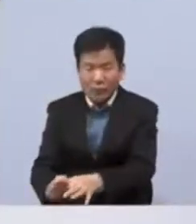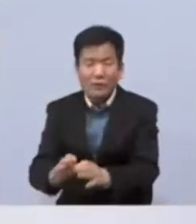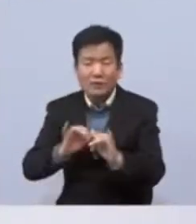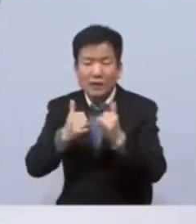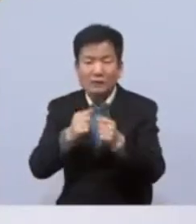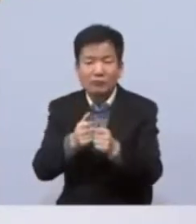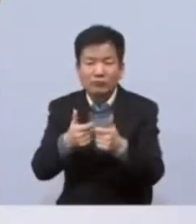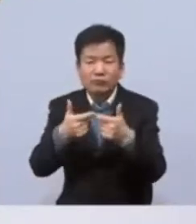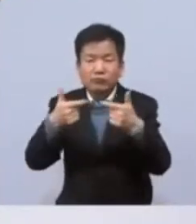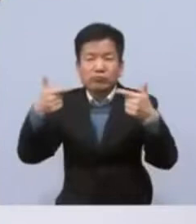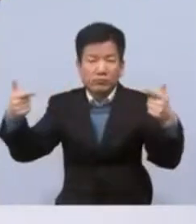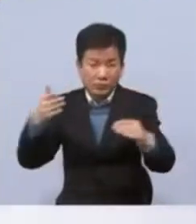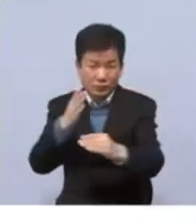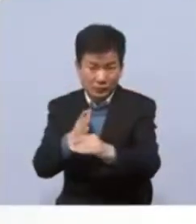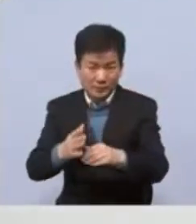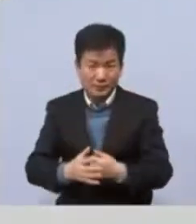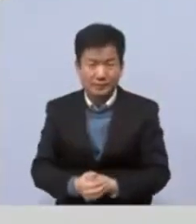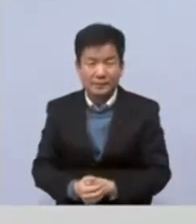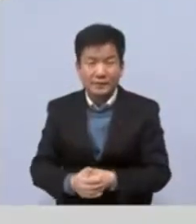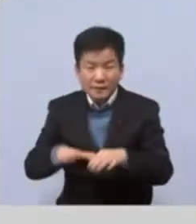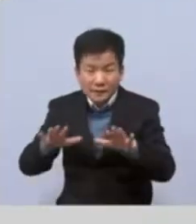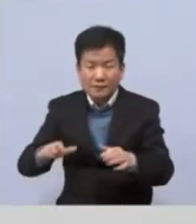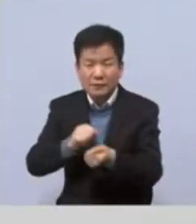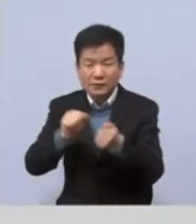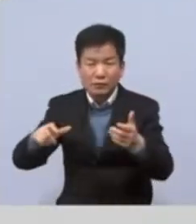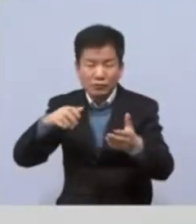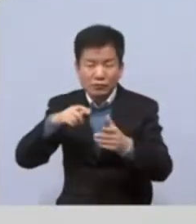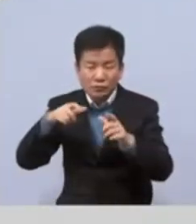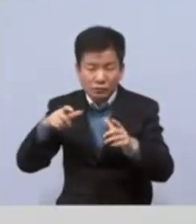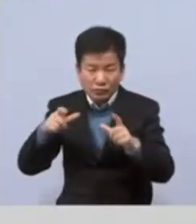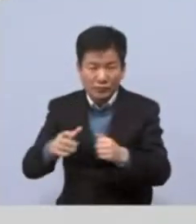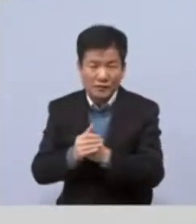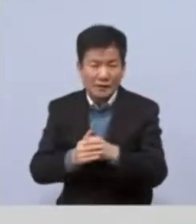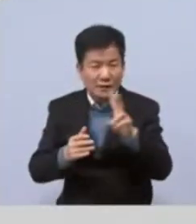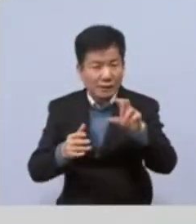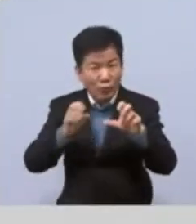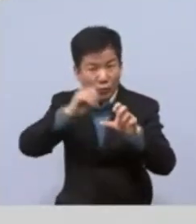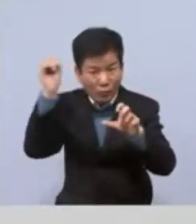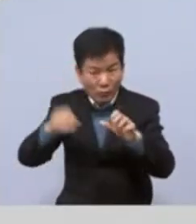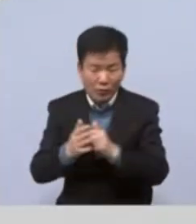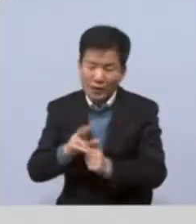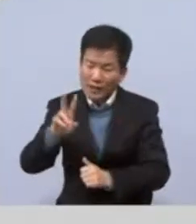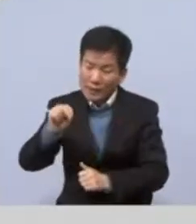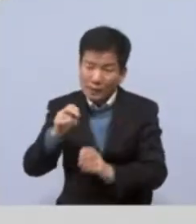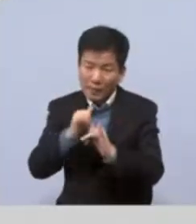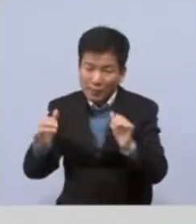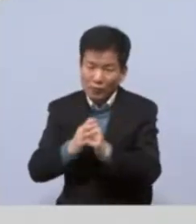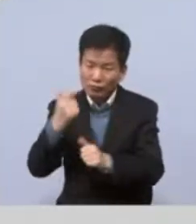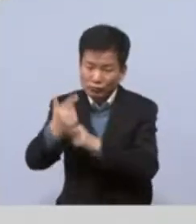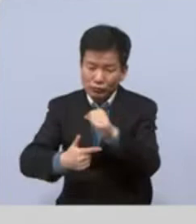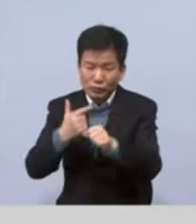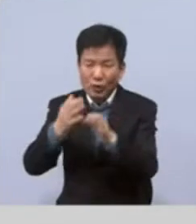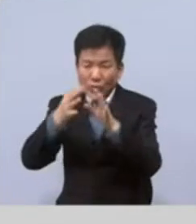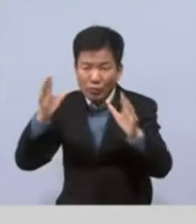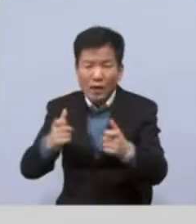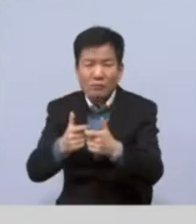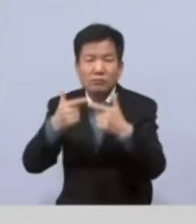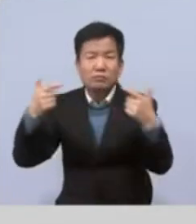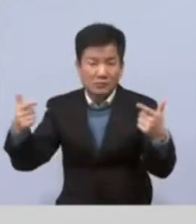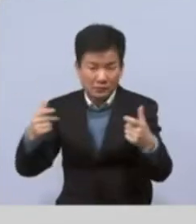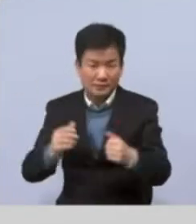인구가 늘었습니다 현재 진천군 인구의 4분의 1에 해당하는 2만 명 이상이 이 기간에 증가